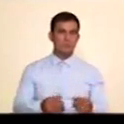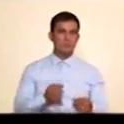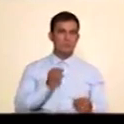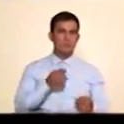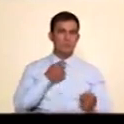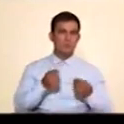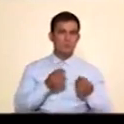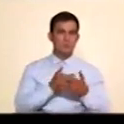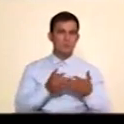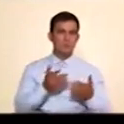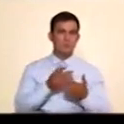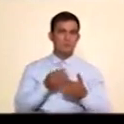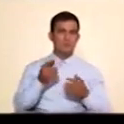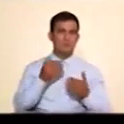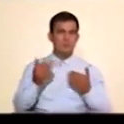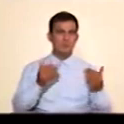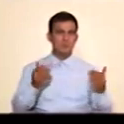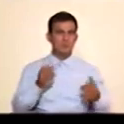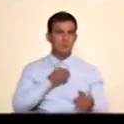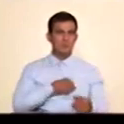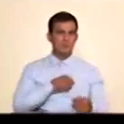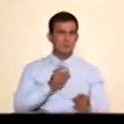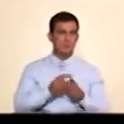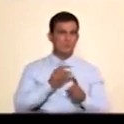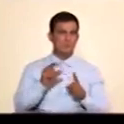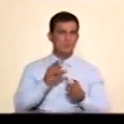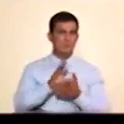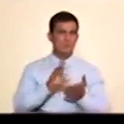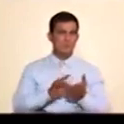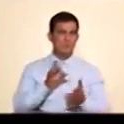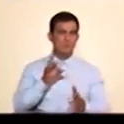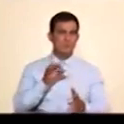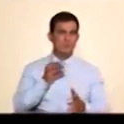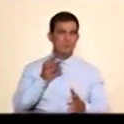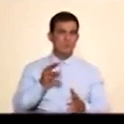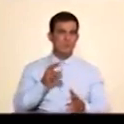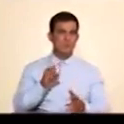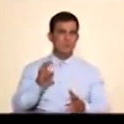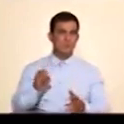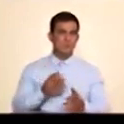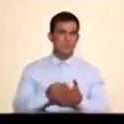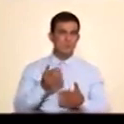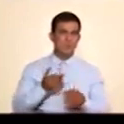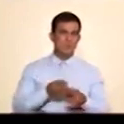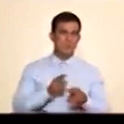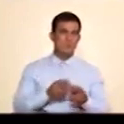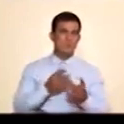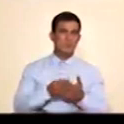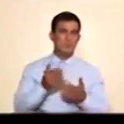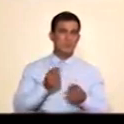rahnamolari, episkoplari, hattoki o'zini Rim papasi deb e'lon qilgan o'sha Rimdagi